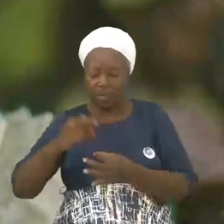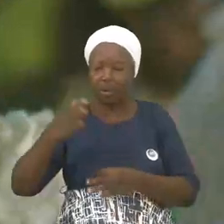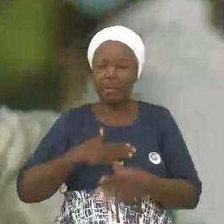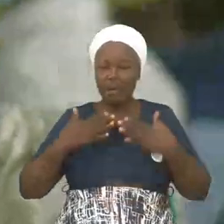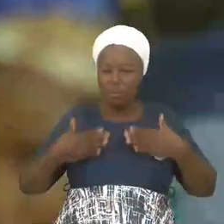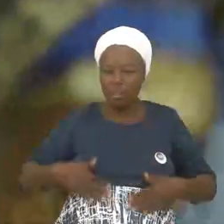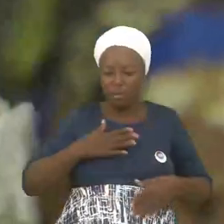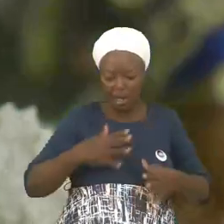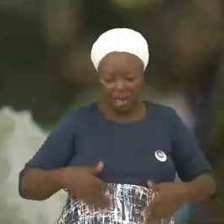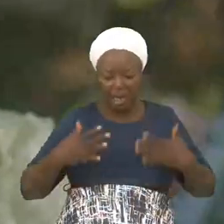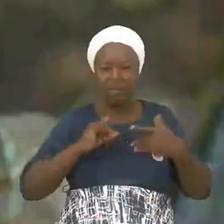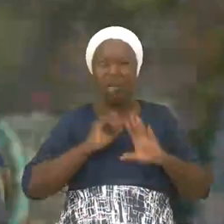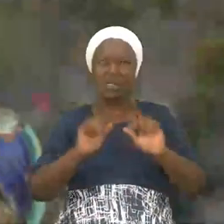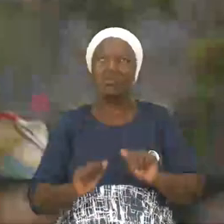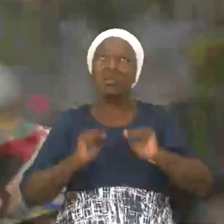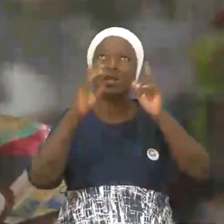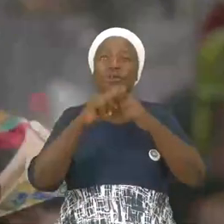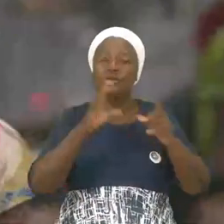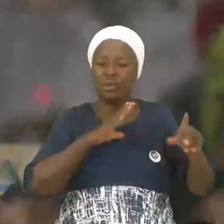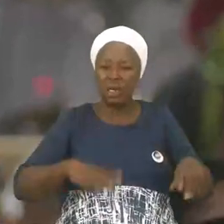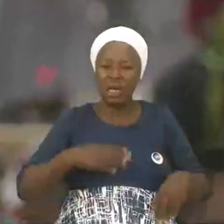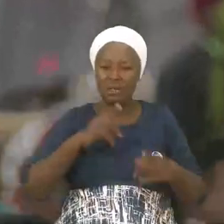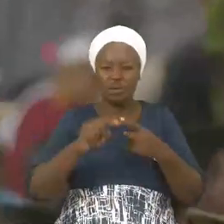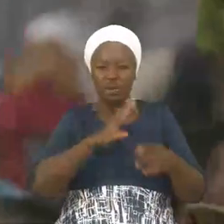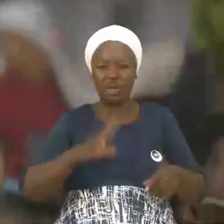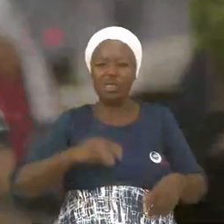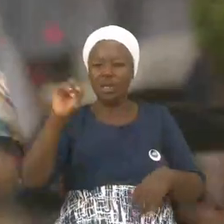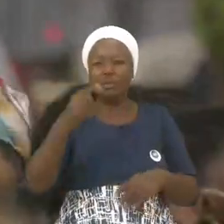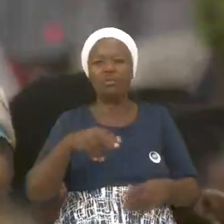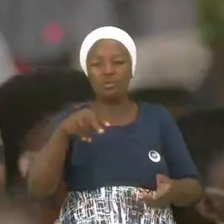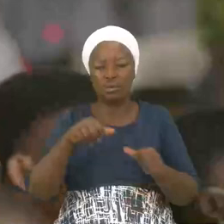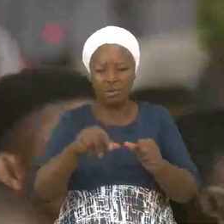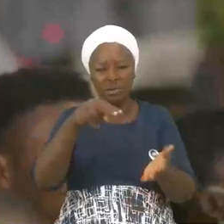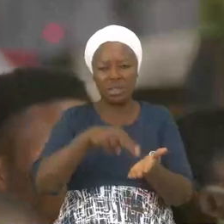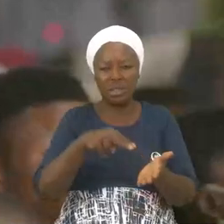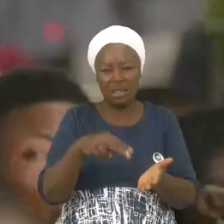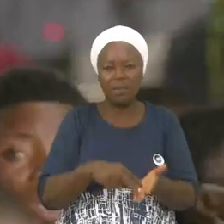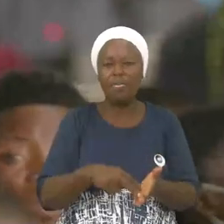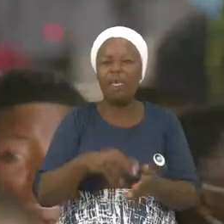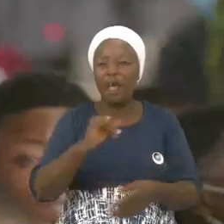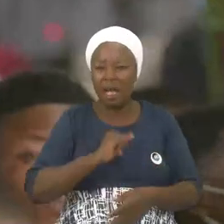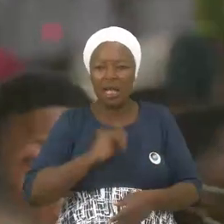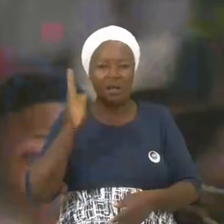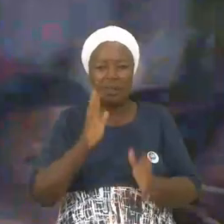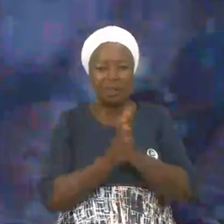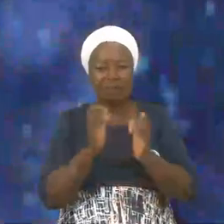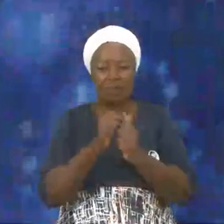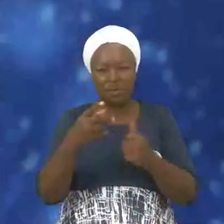tout cœur. Mon âme, mon esprit, mon corps, ma vie, je viens à Christ et